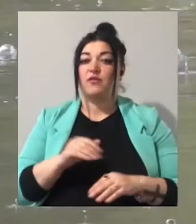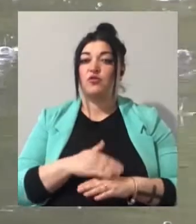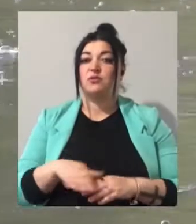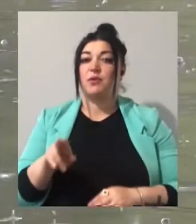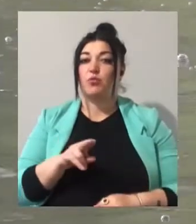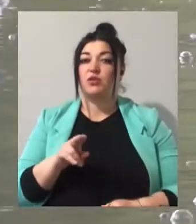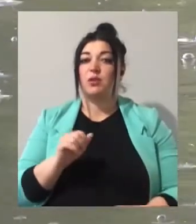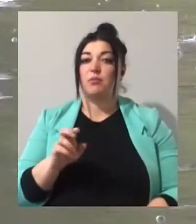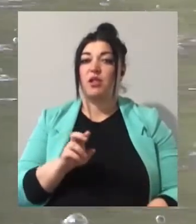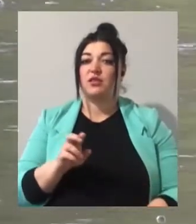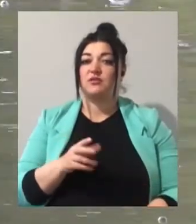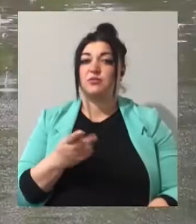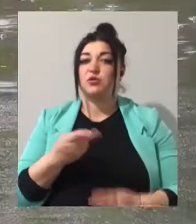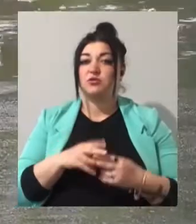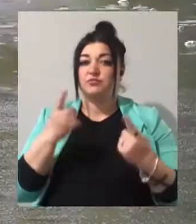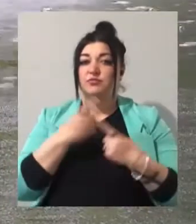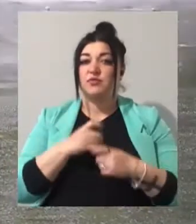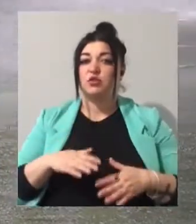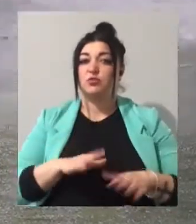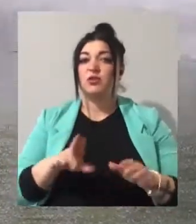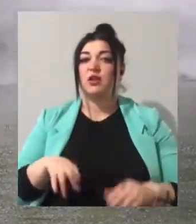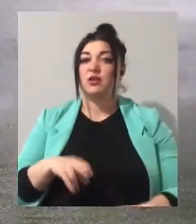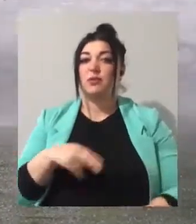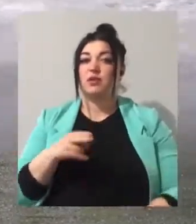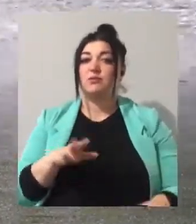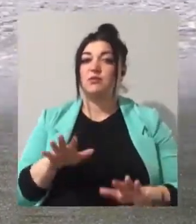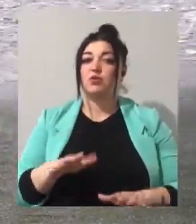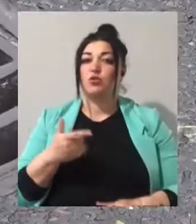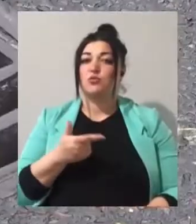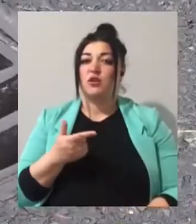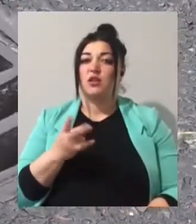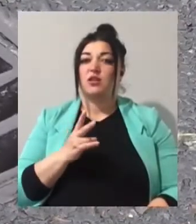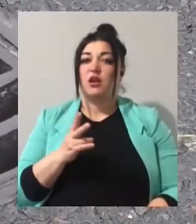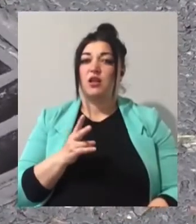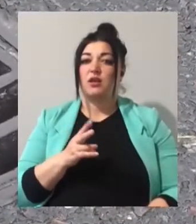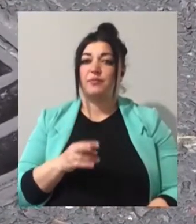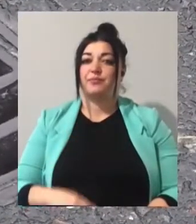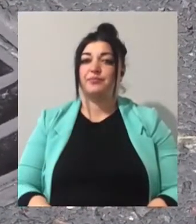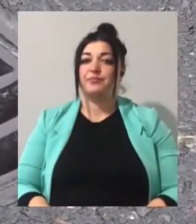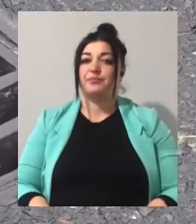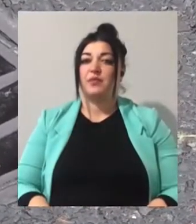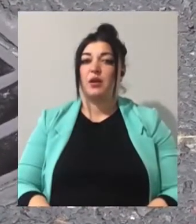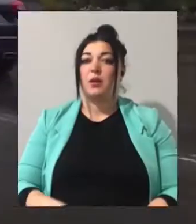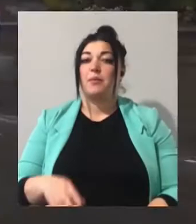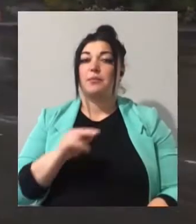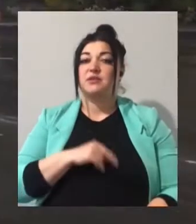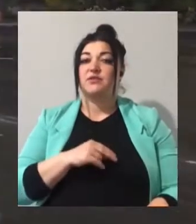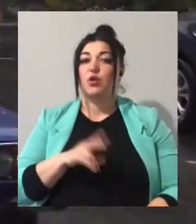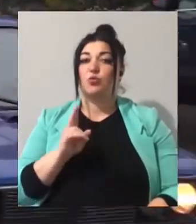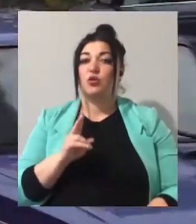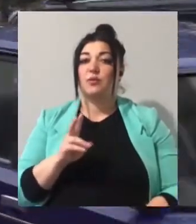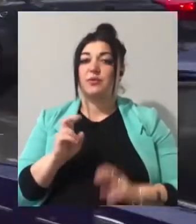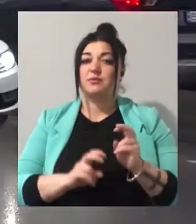Балківської. Про це повідомила заступниця директора департаменту міського господарства Наталія Мостовських. Працівники комунальних підприємств та служб